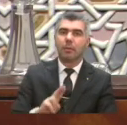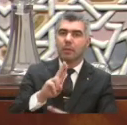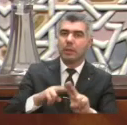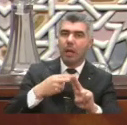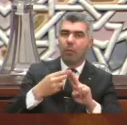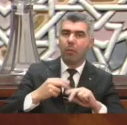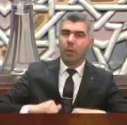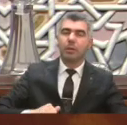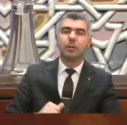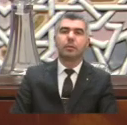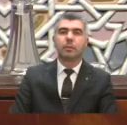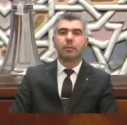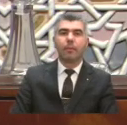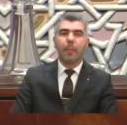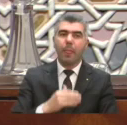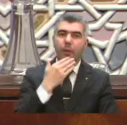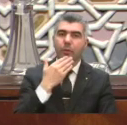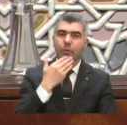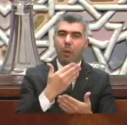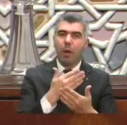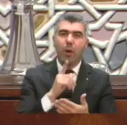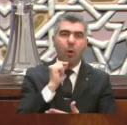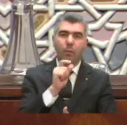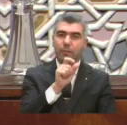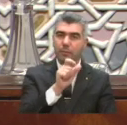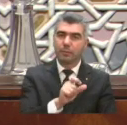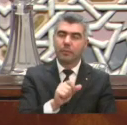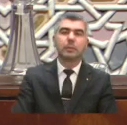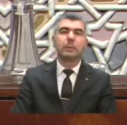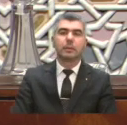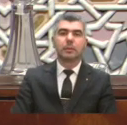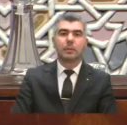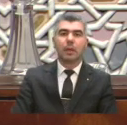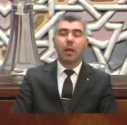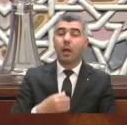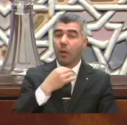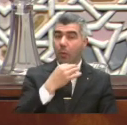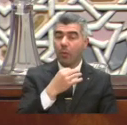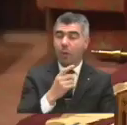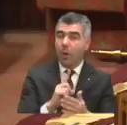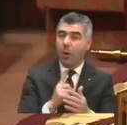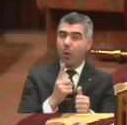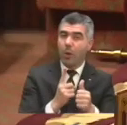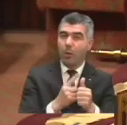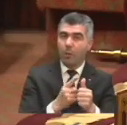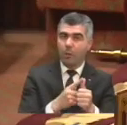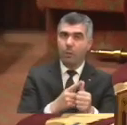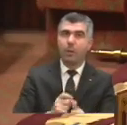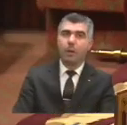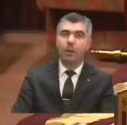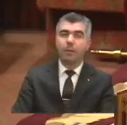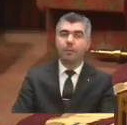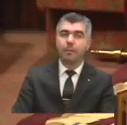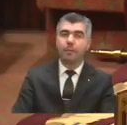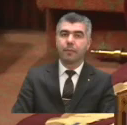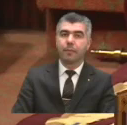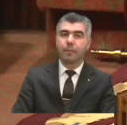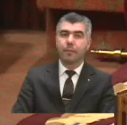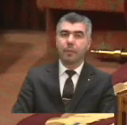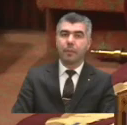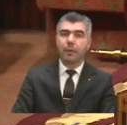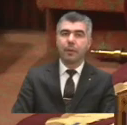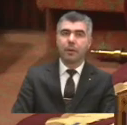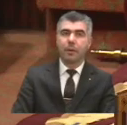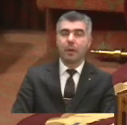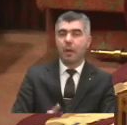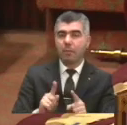شكرا السيد النائب المحترم ل قلت لكم هو اولا كاين نقولوا